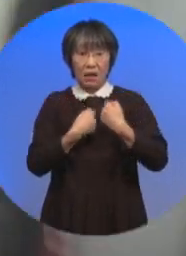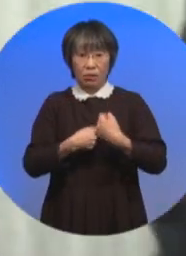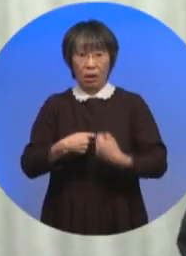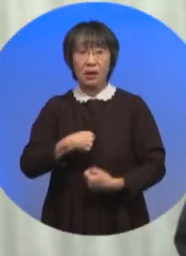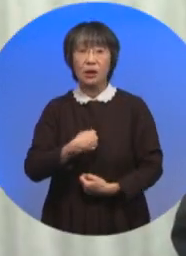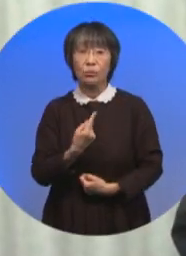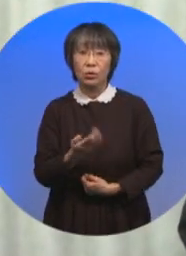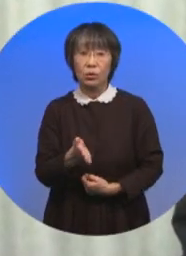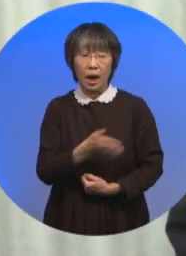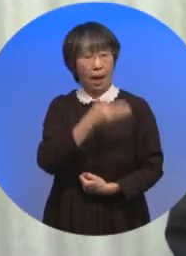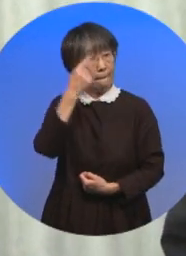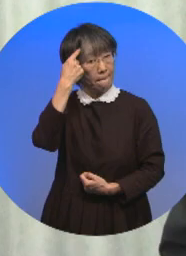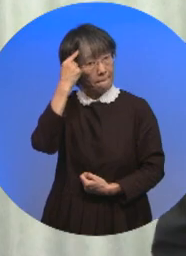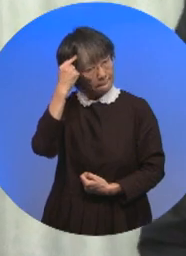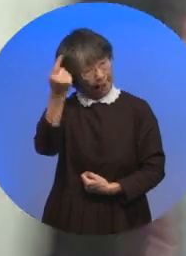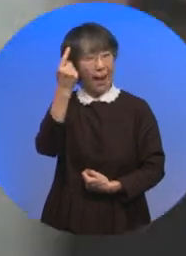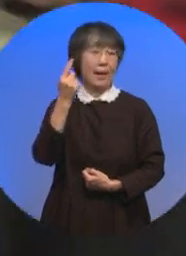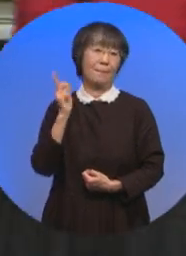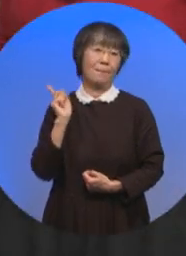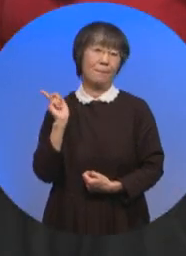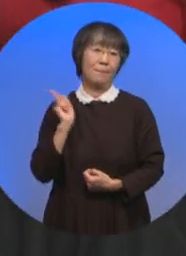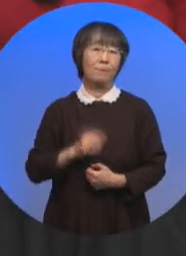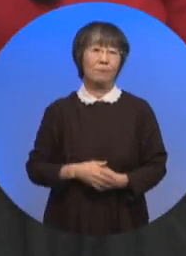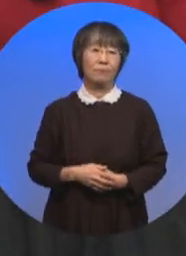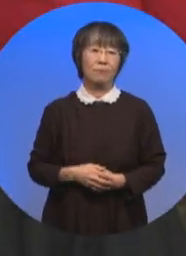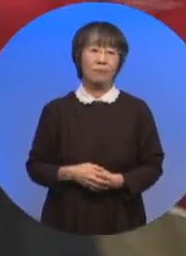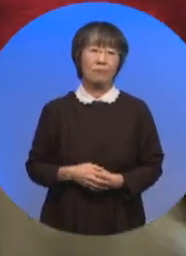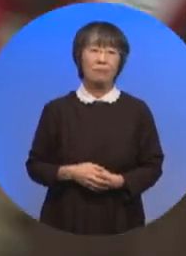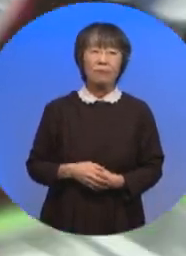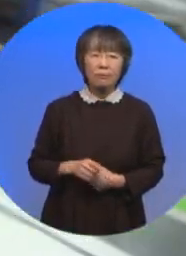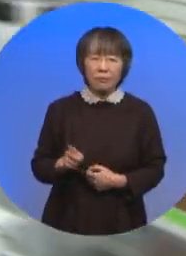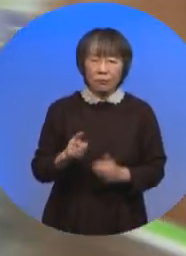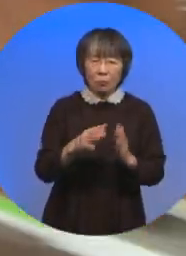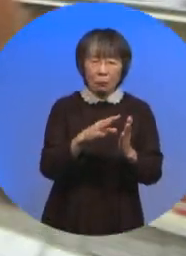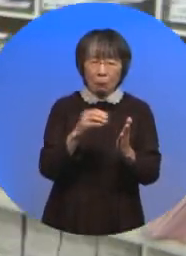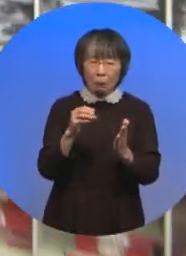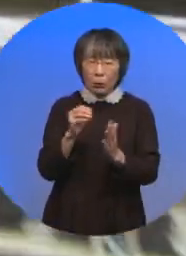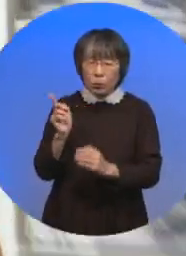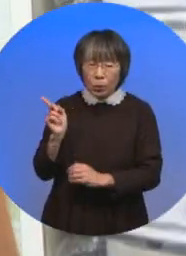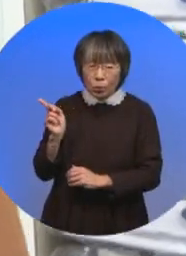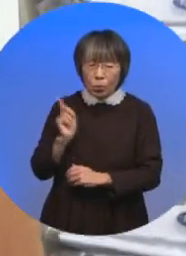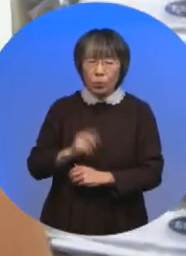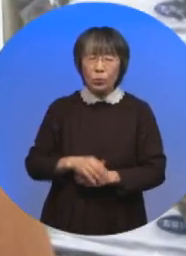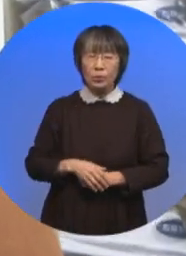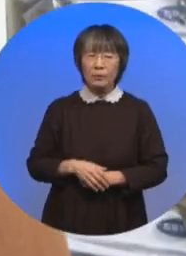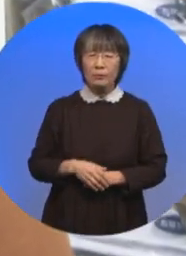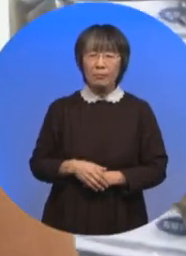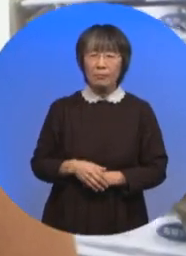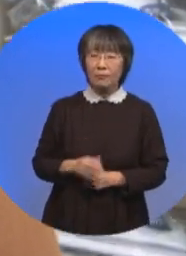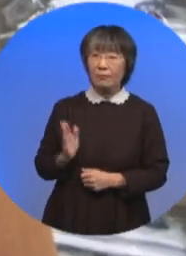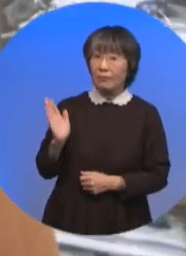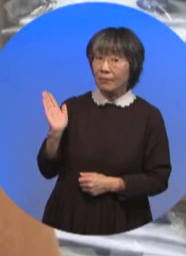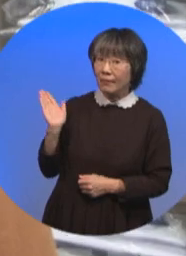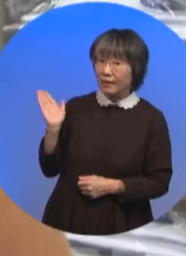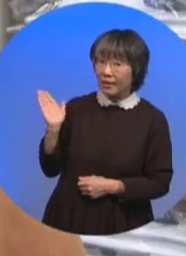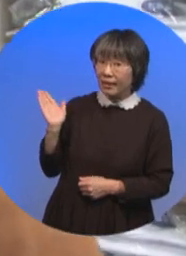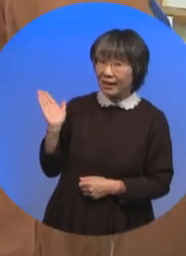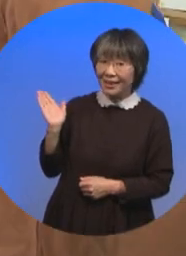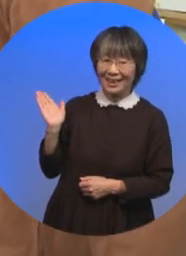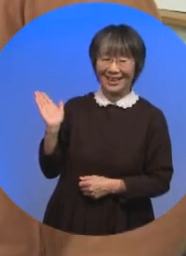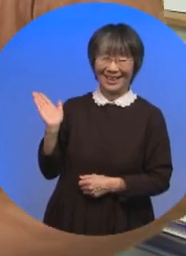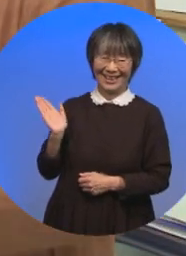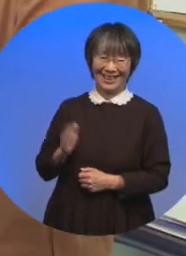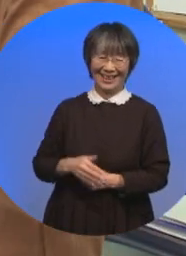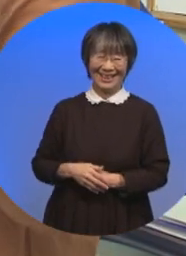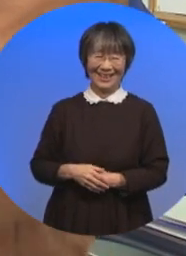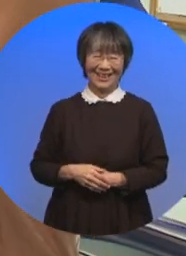ですかいや、じゃないですよゆきおちゃんの見てくださいの顔を 潰された もう映画顔ですね